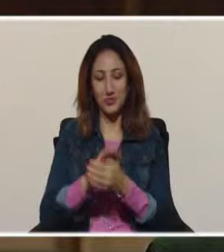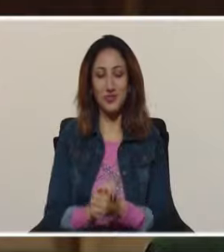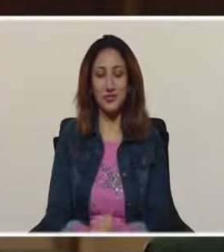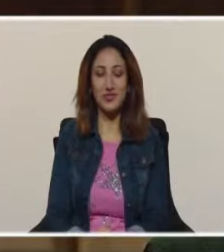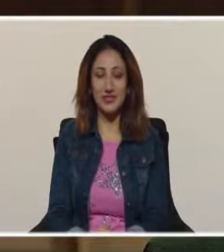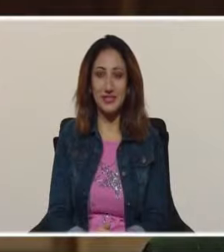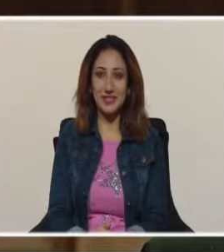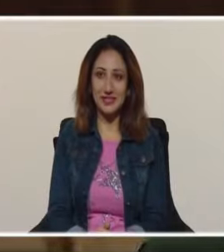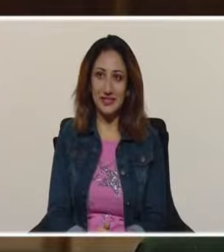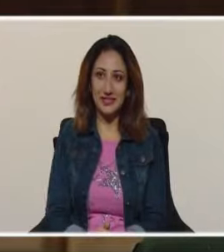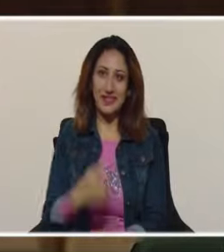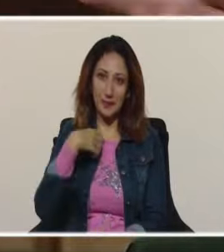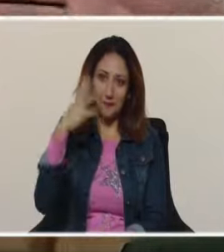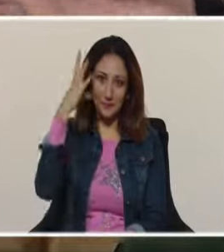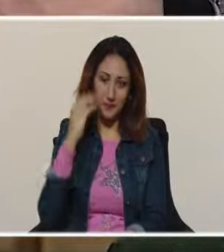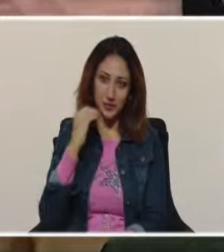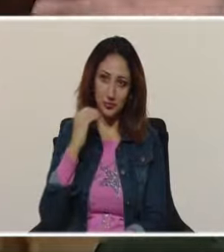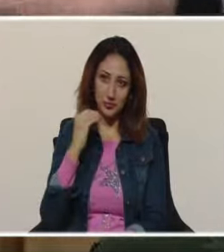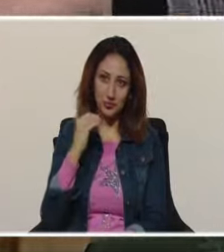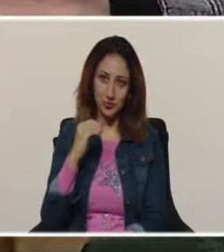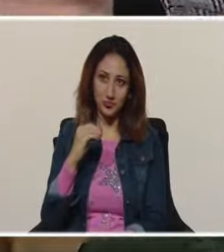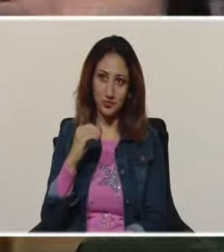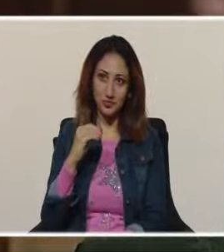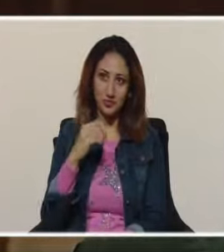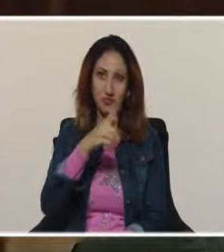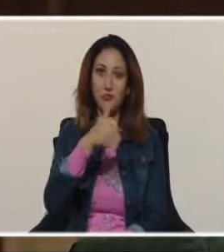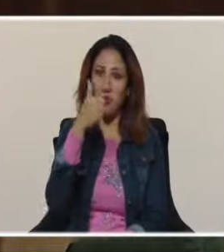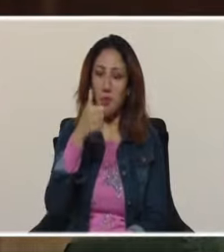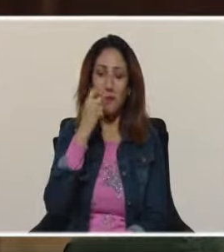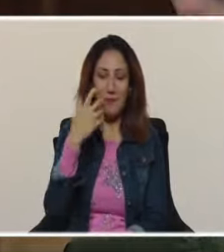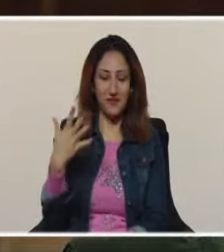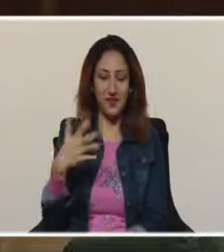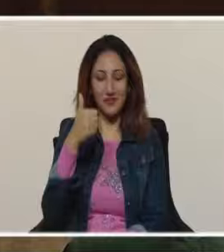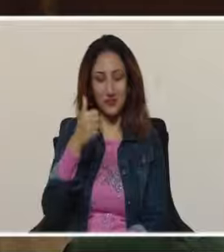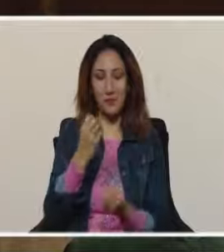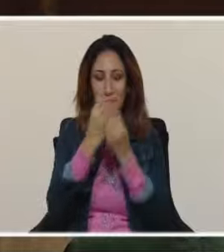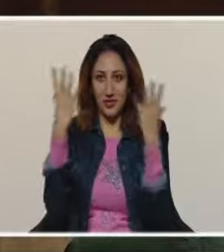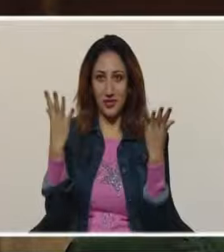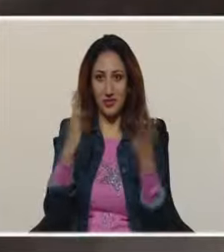حضرتك. انا بحب حضرتك جدا جدا. حبيت اقدمه النهارده. هم جمال بجد. واحد من الناس نورونا.